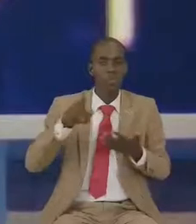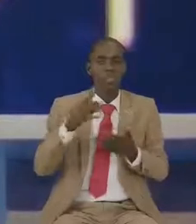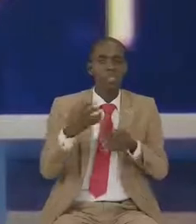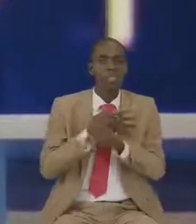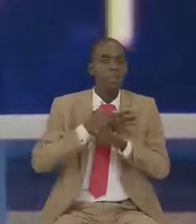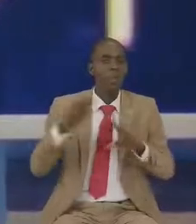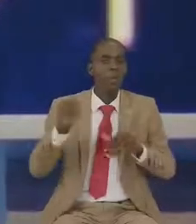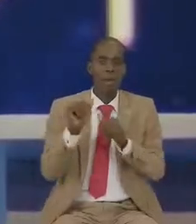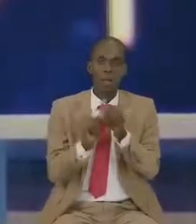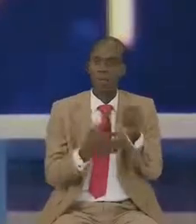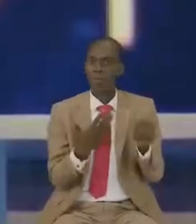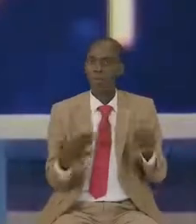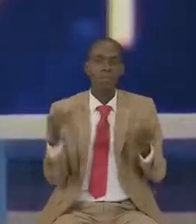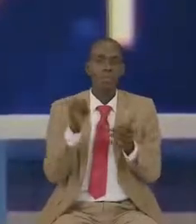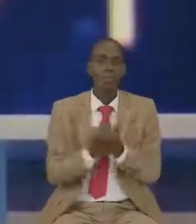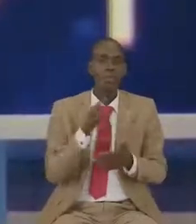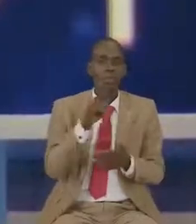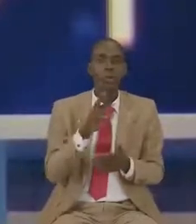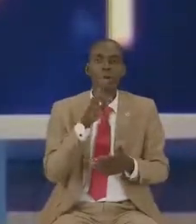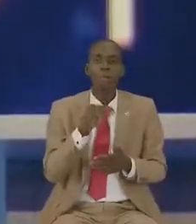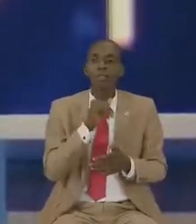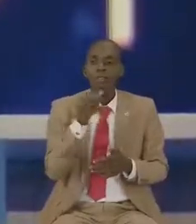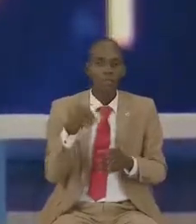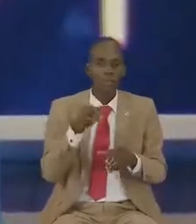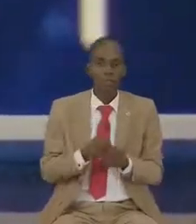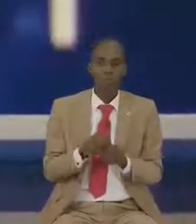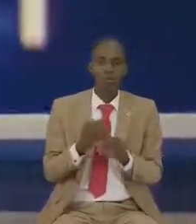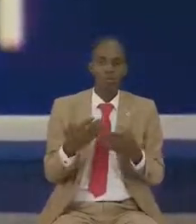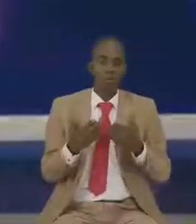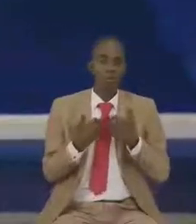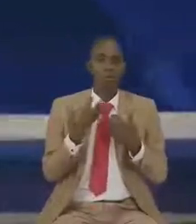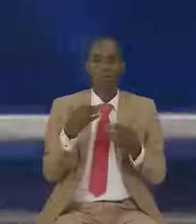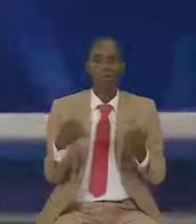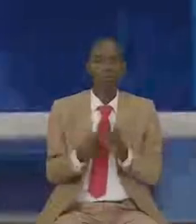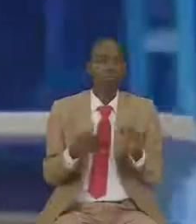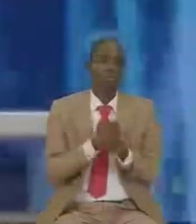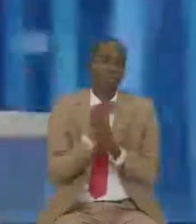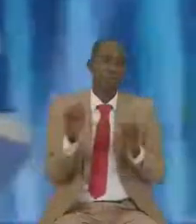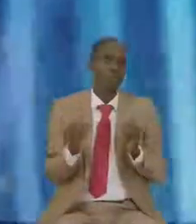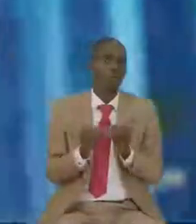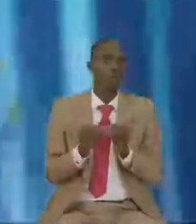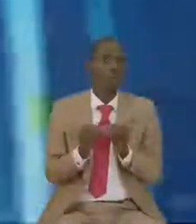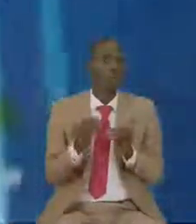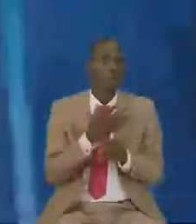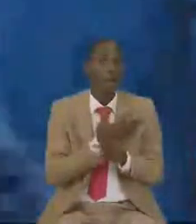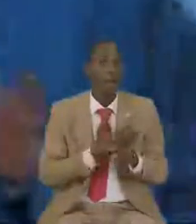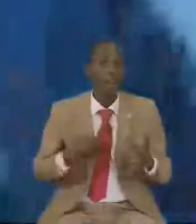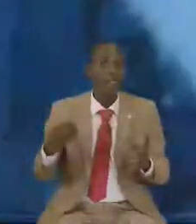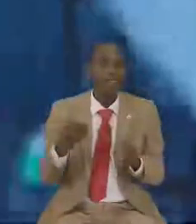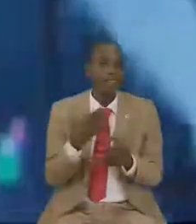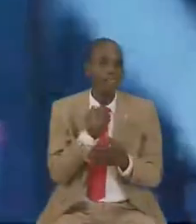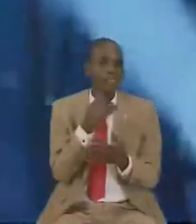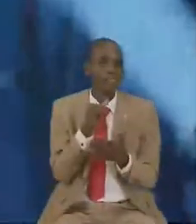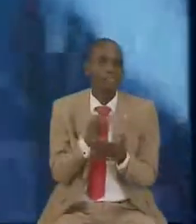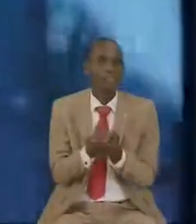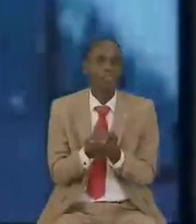Il ôte tout ce qui ne doit être votre possession. Les deux